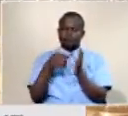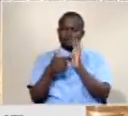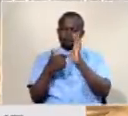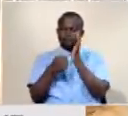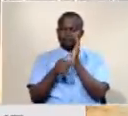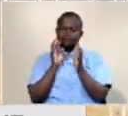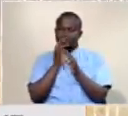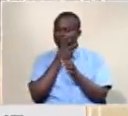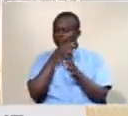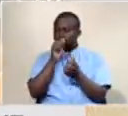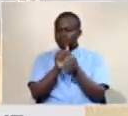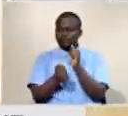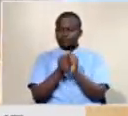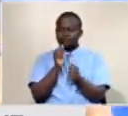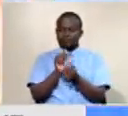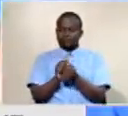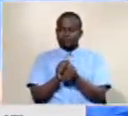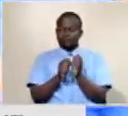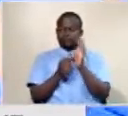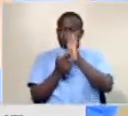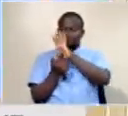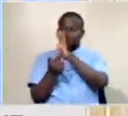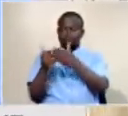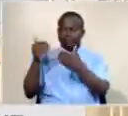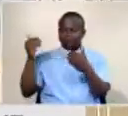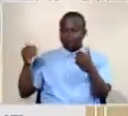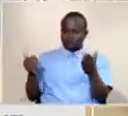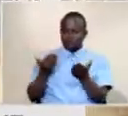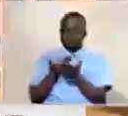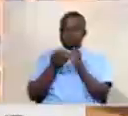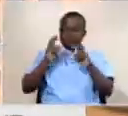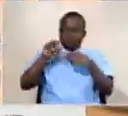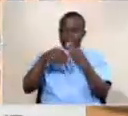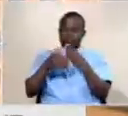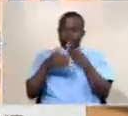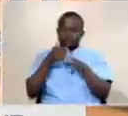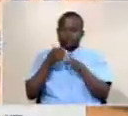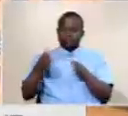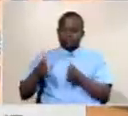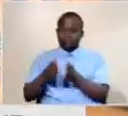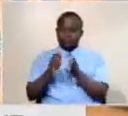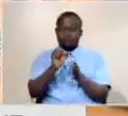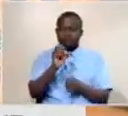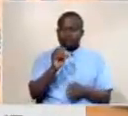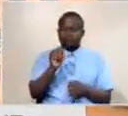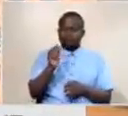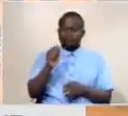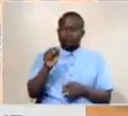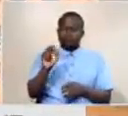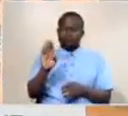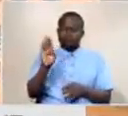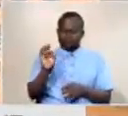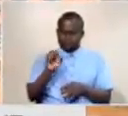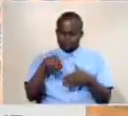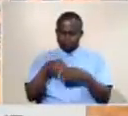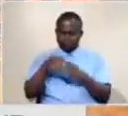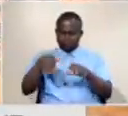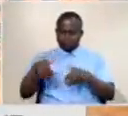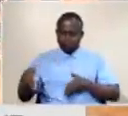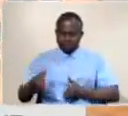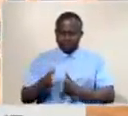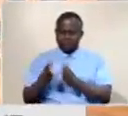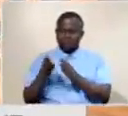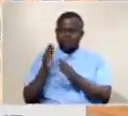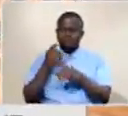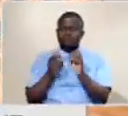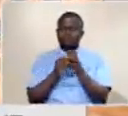ko iki kibazo cy'amazi abasenyera bari barakigaragaje na mbere basaba ko abarimo kubaka uyu muhanda Sonatibe Gahanga bacukura imiyoboro